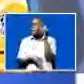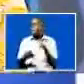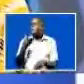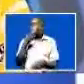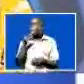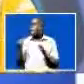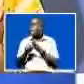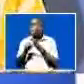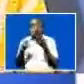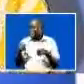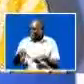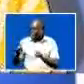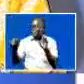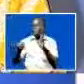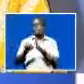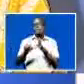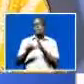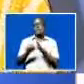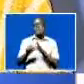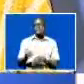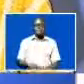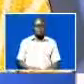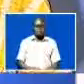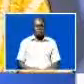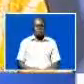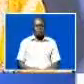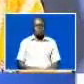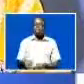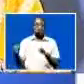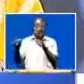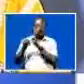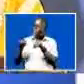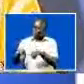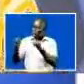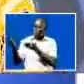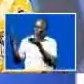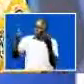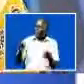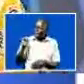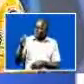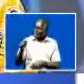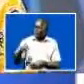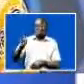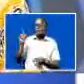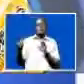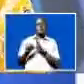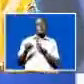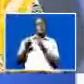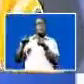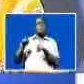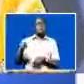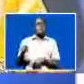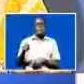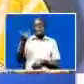jamani, ubaya mwauleta wenyewe? Mm-hmm. Chembele cha mzengala, tabu mwazileta wenyewe na sababu kumbe ni nyinyi wenyewe. Naam.